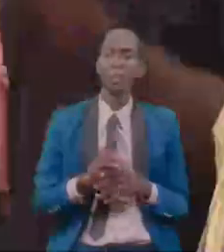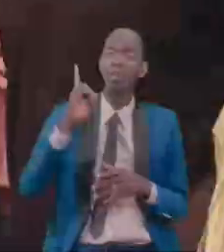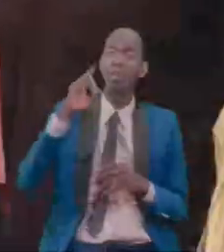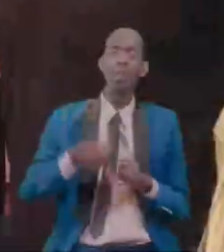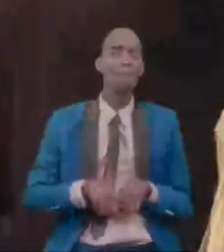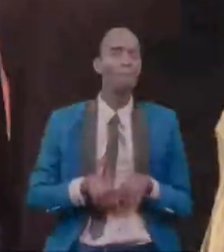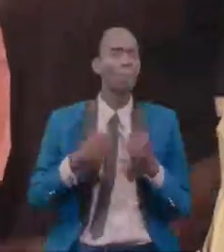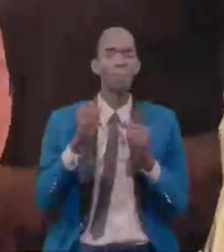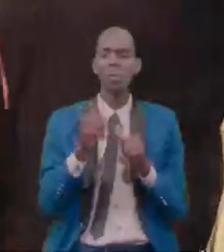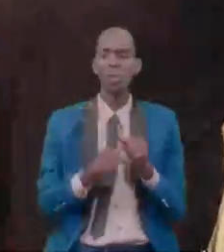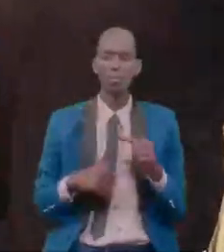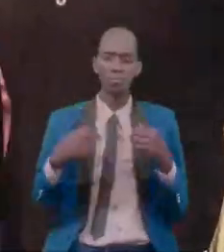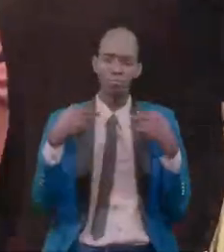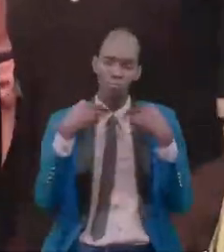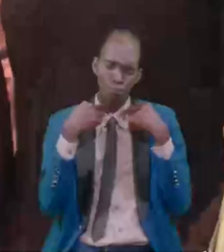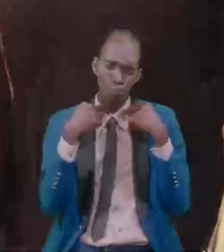Il brise tout joug.